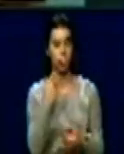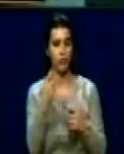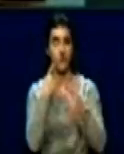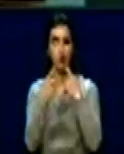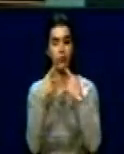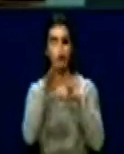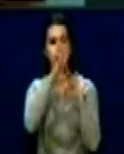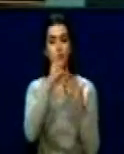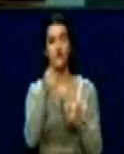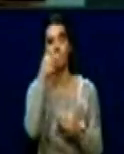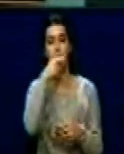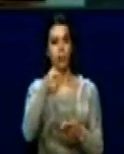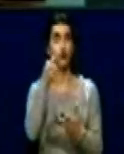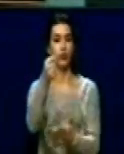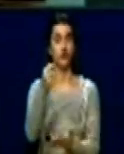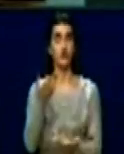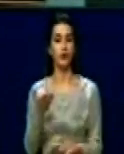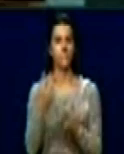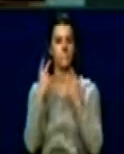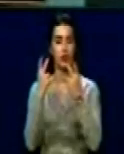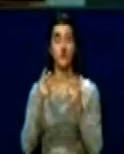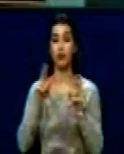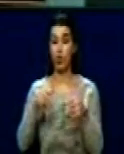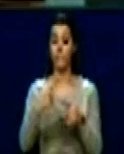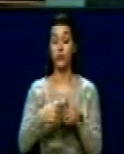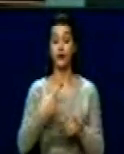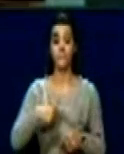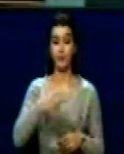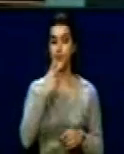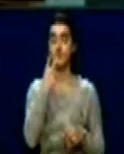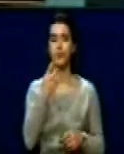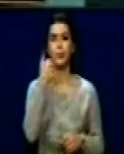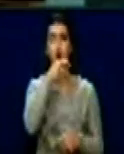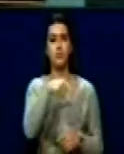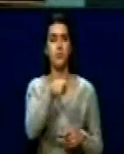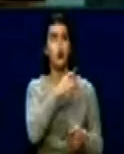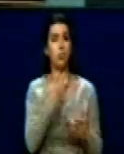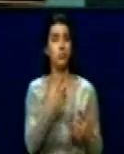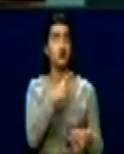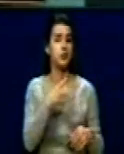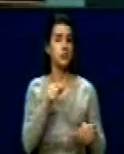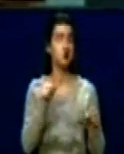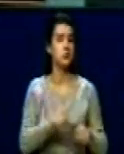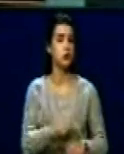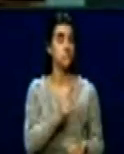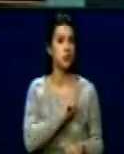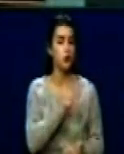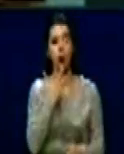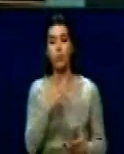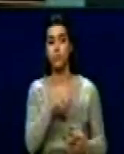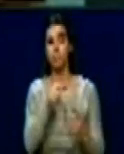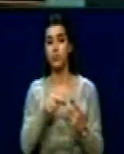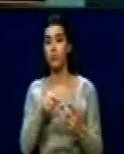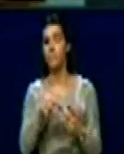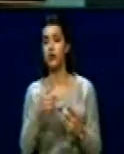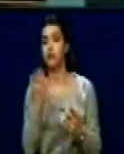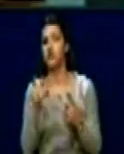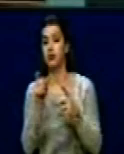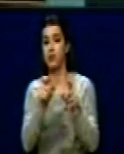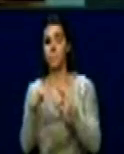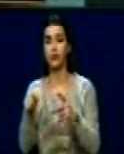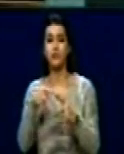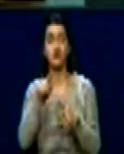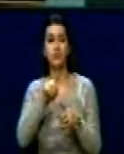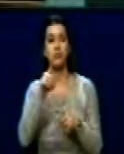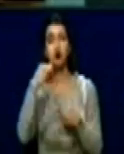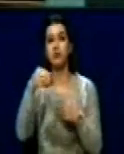diskutohet buxheti. Pra kjo na flet ose për një mos seriozitet ose thjesht se këta persona që nuk janë këtu nuk kanë fakt